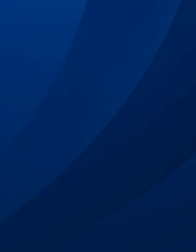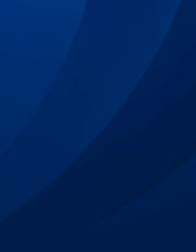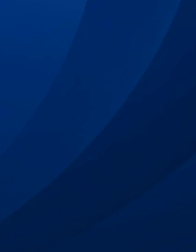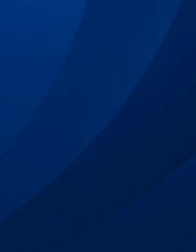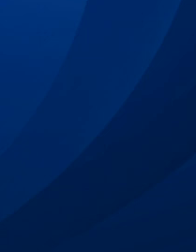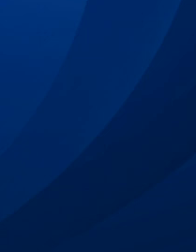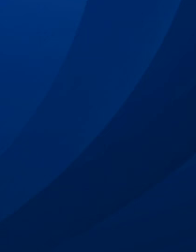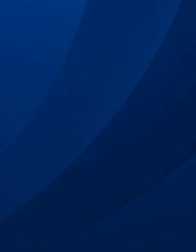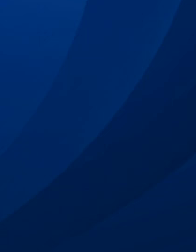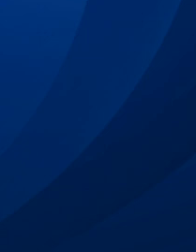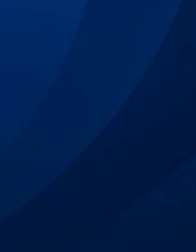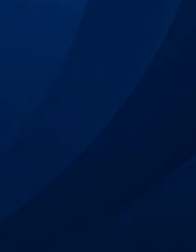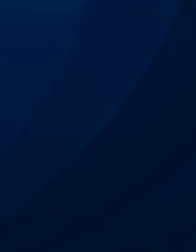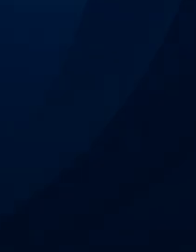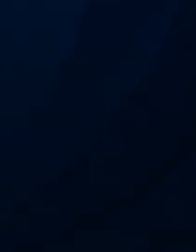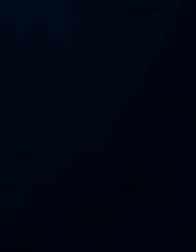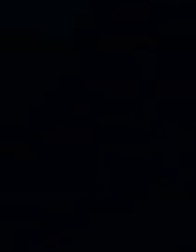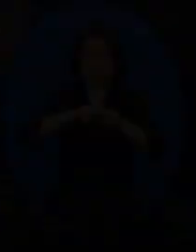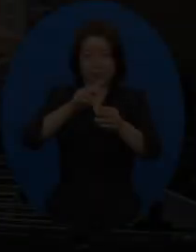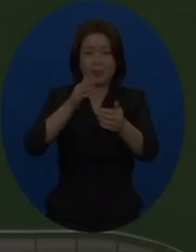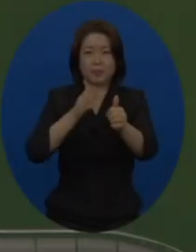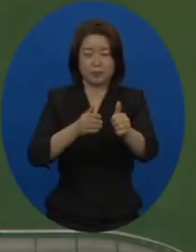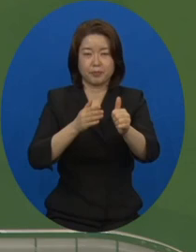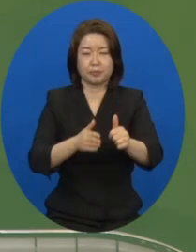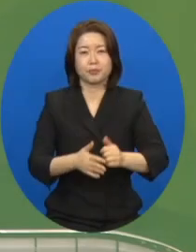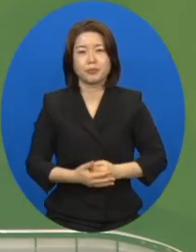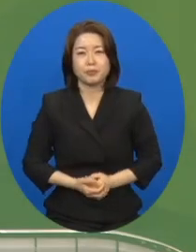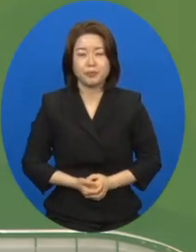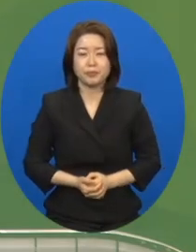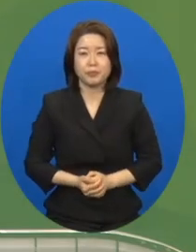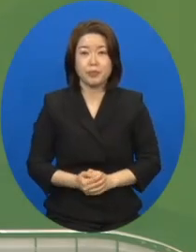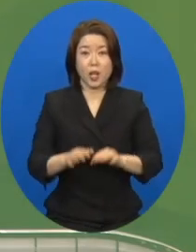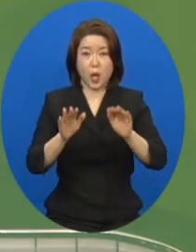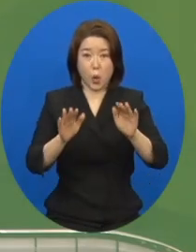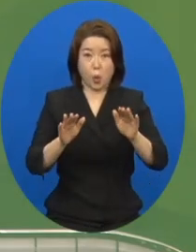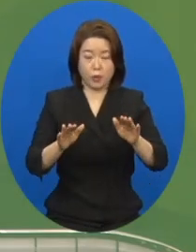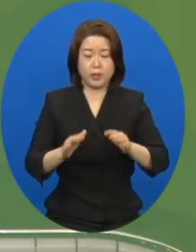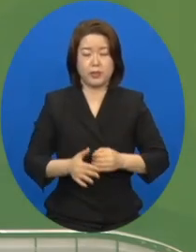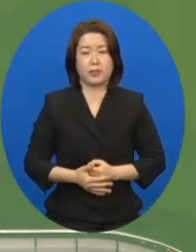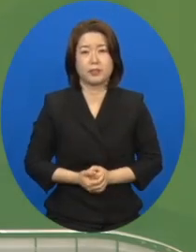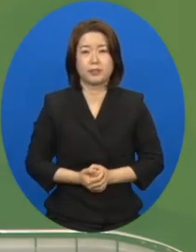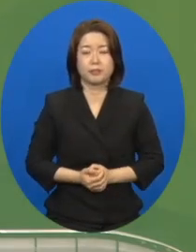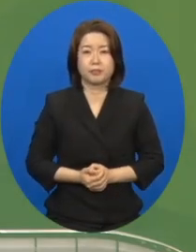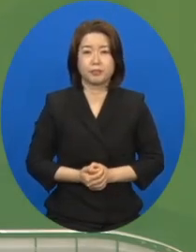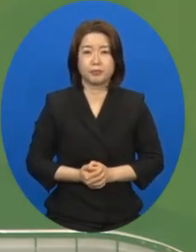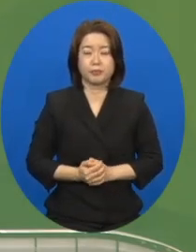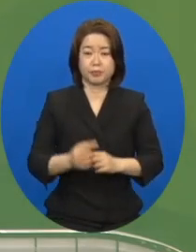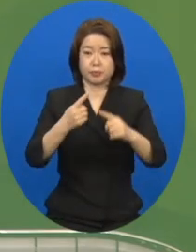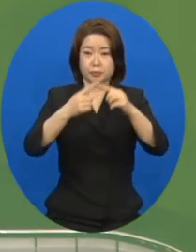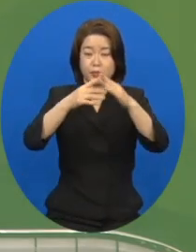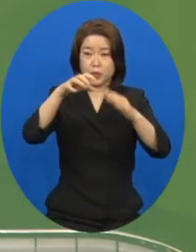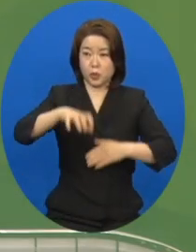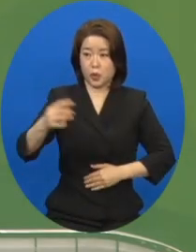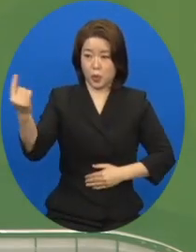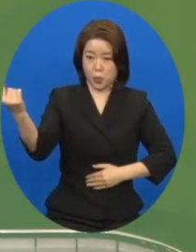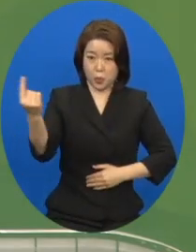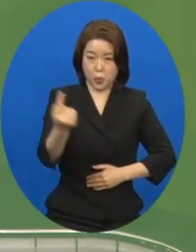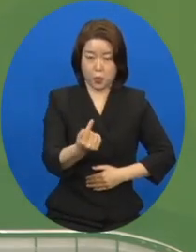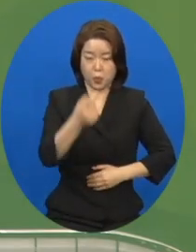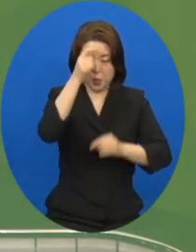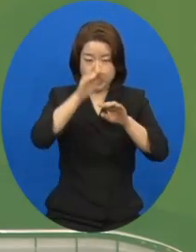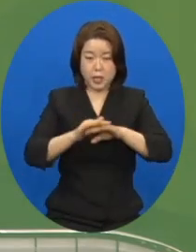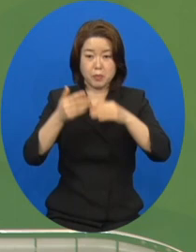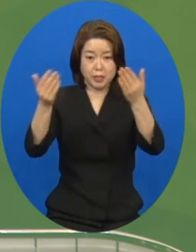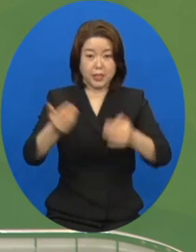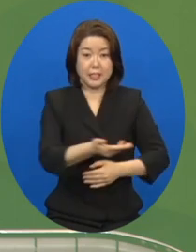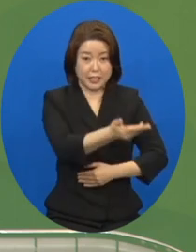라합은 홍색 줄을 창에 매달았다. 오늘 교회 오셔서 예배하는 여러분들,